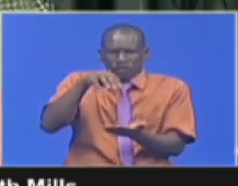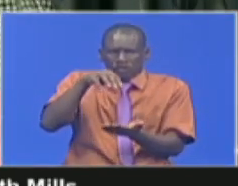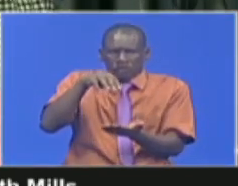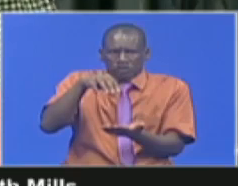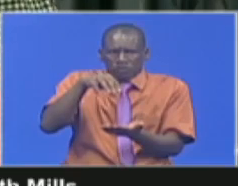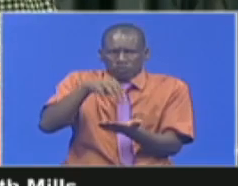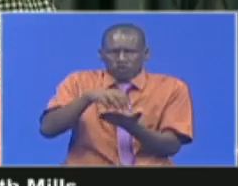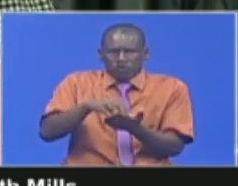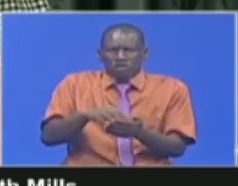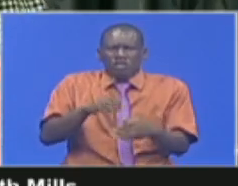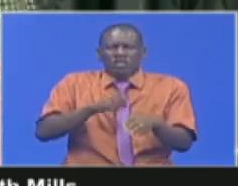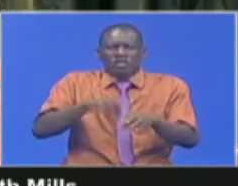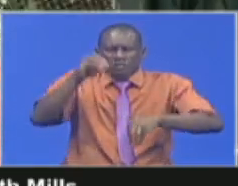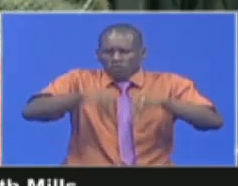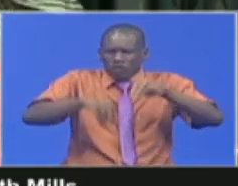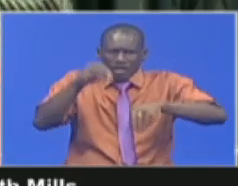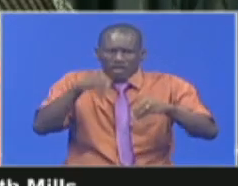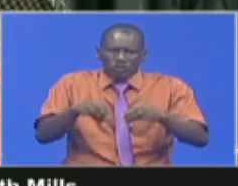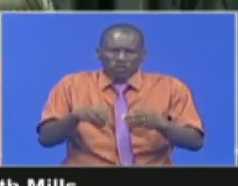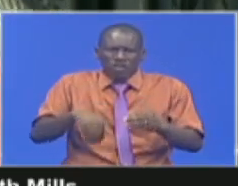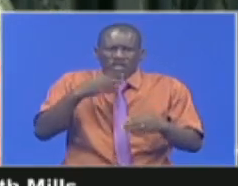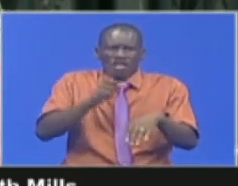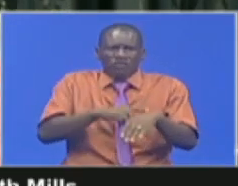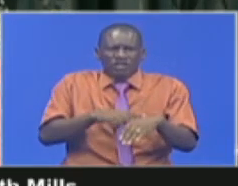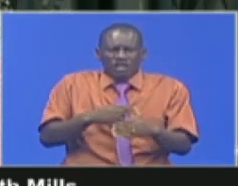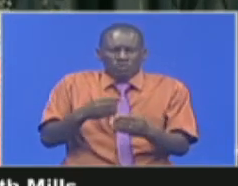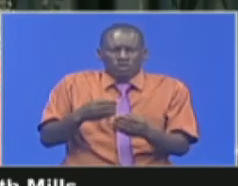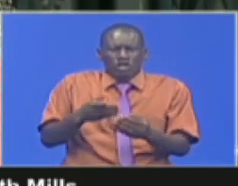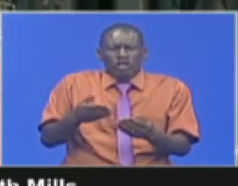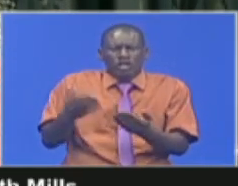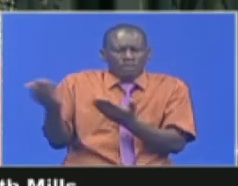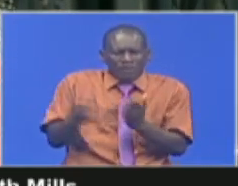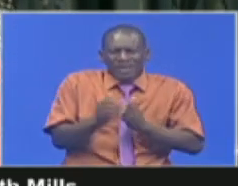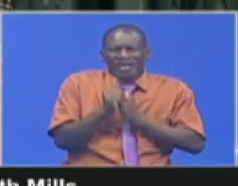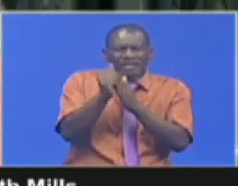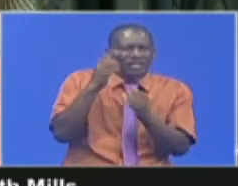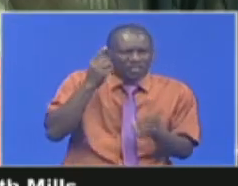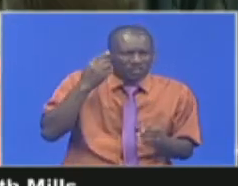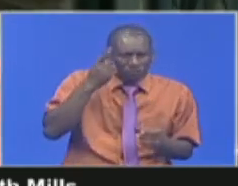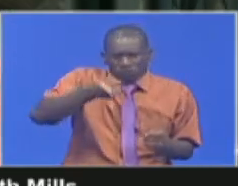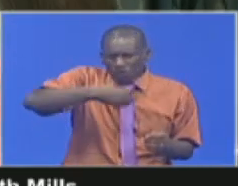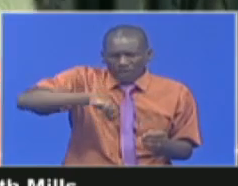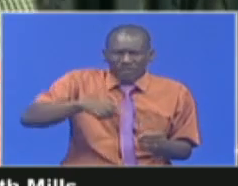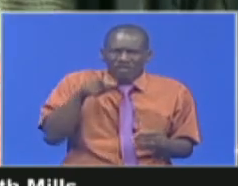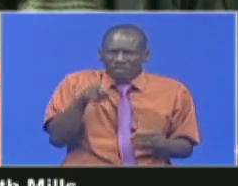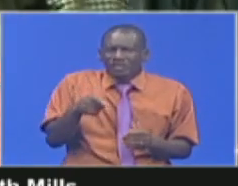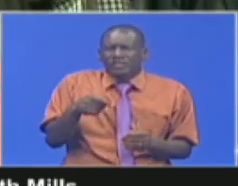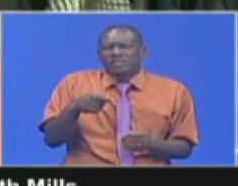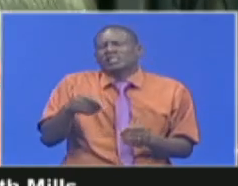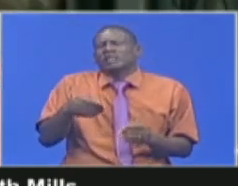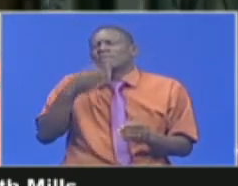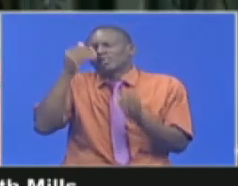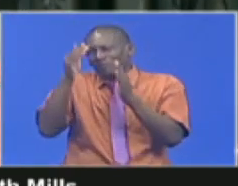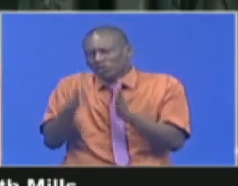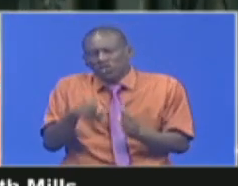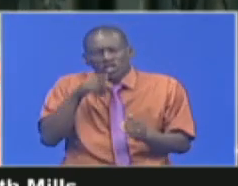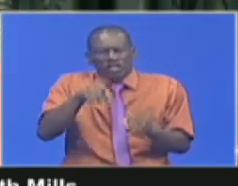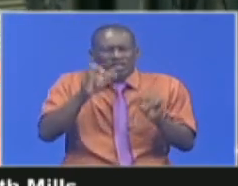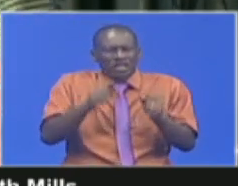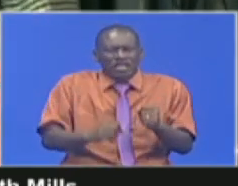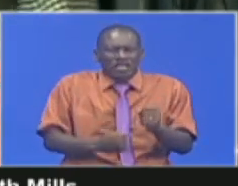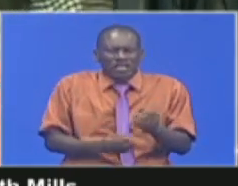uchaguzi, kila mara tunaletewa viongozi. Huyu ndio mzuri, huyu ndio anaweza tupeleka